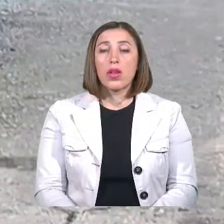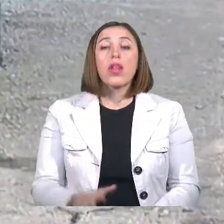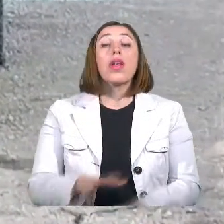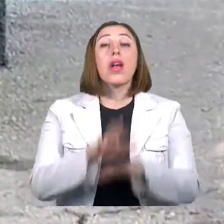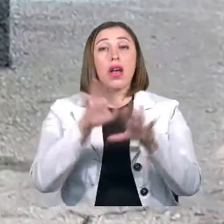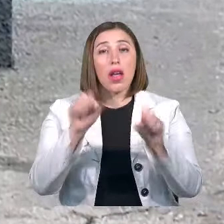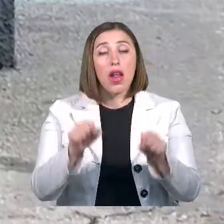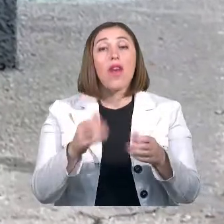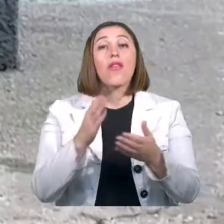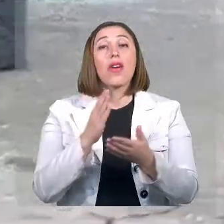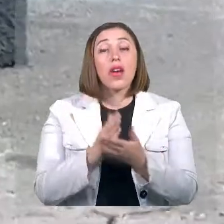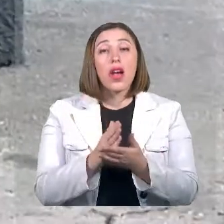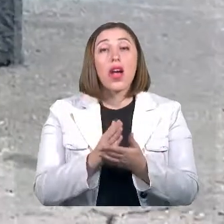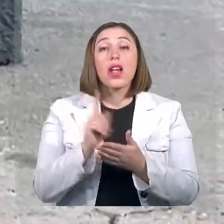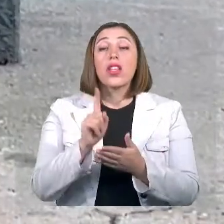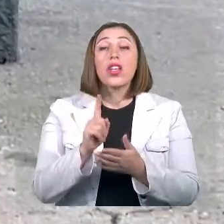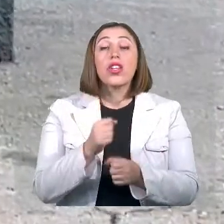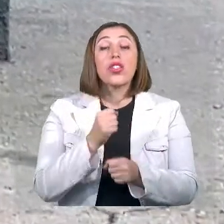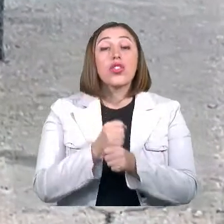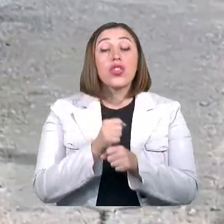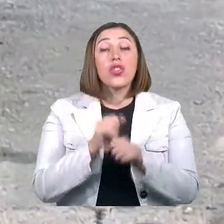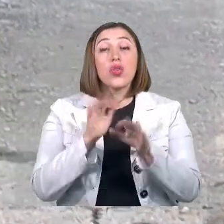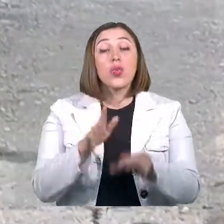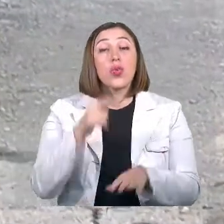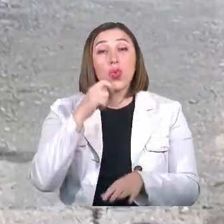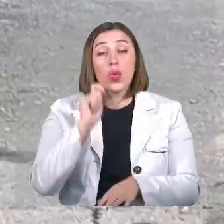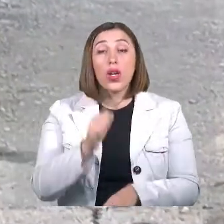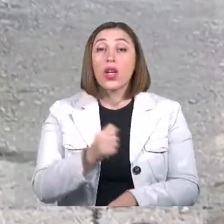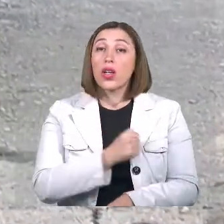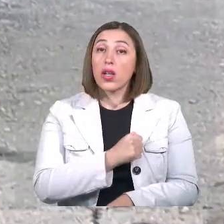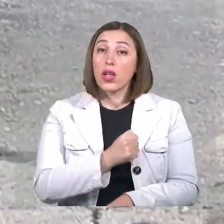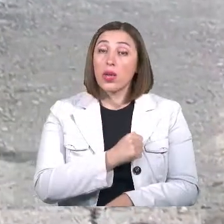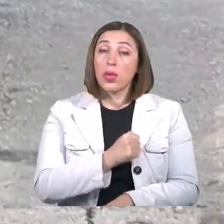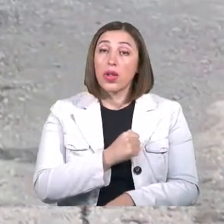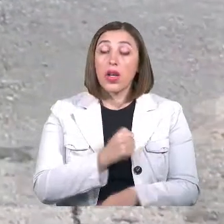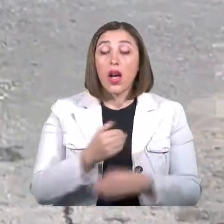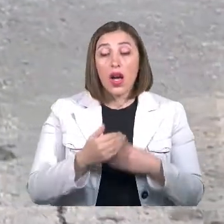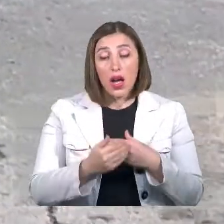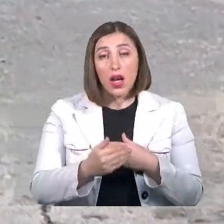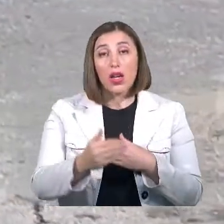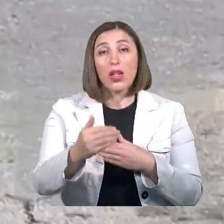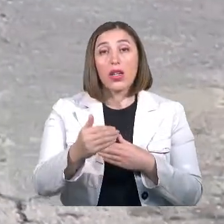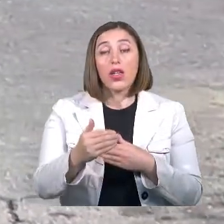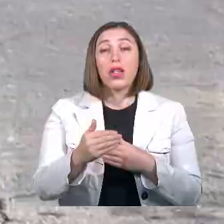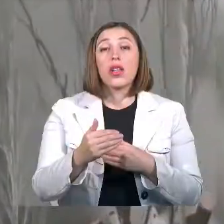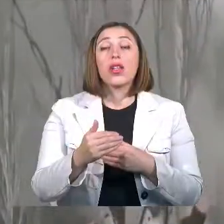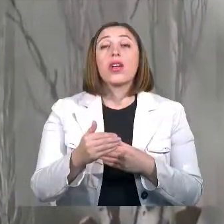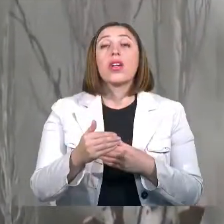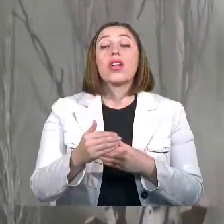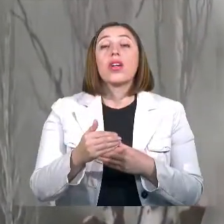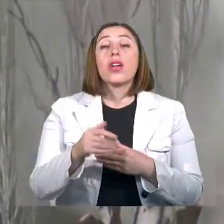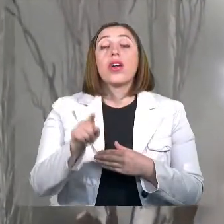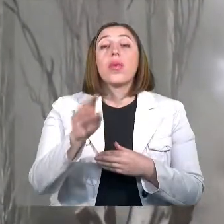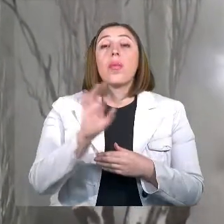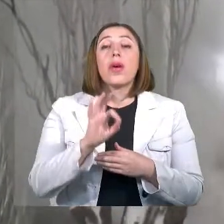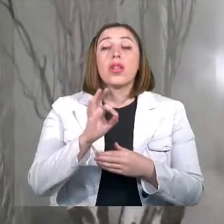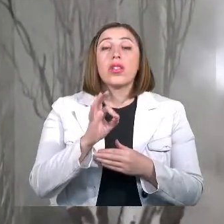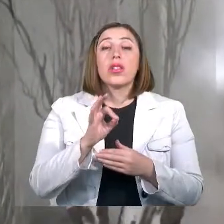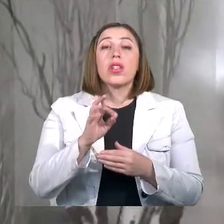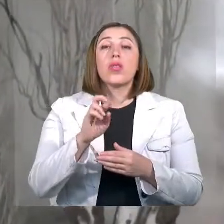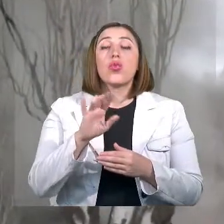գրաված է։ Թե ինչ է ձեռնարկելու ուկրաինական բանակը առաջիկ Կայում Բուդանովը չի ասել, միայն շեշտել է,